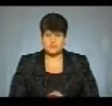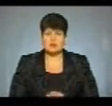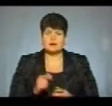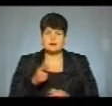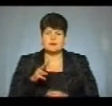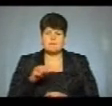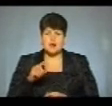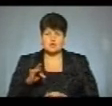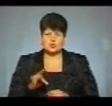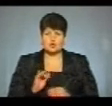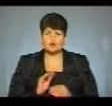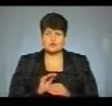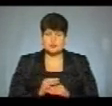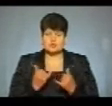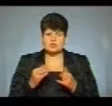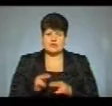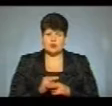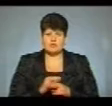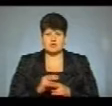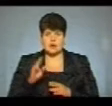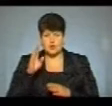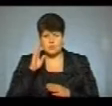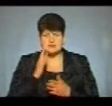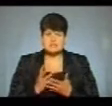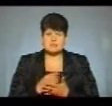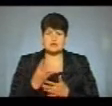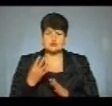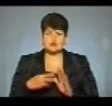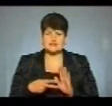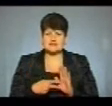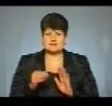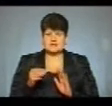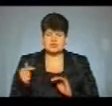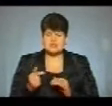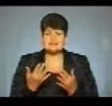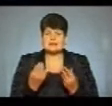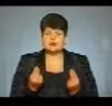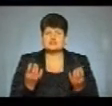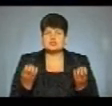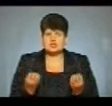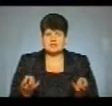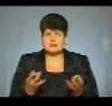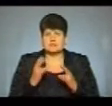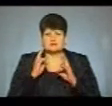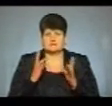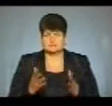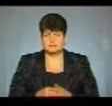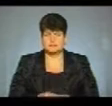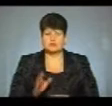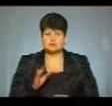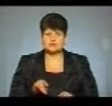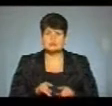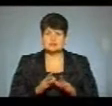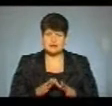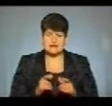на сьогодні на лікування хлопця волонтери зібрали 47 тисяч гривень. Каже, скільки грошей ще потрібно, наразі невідомо. Буде так,